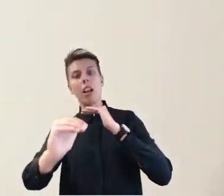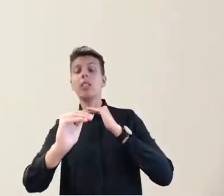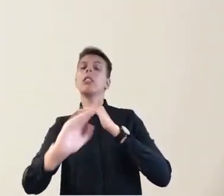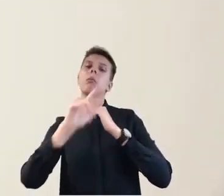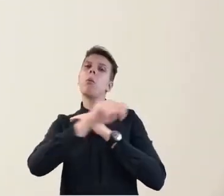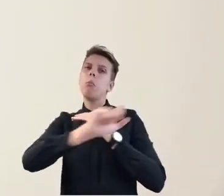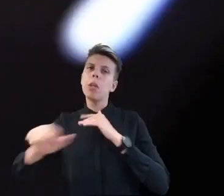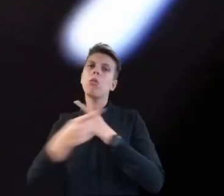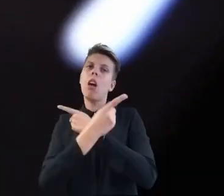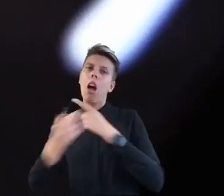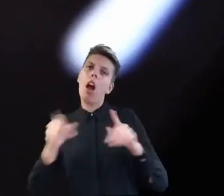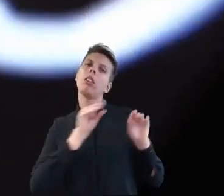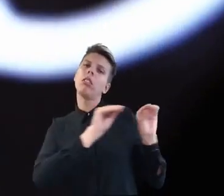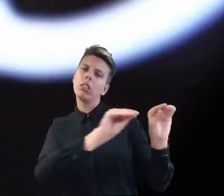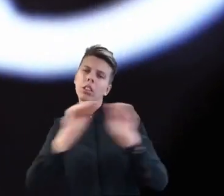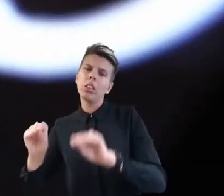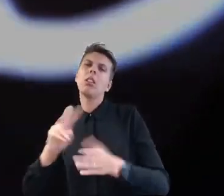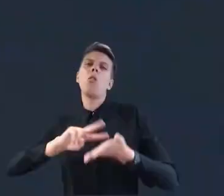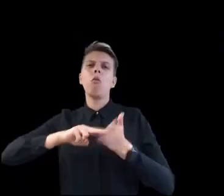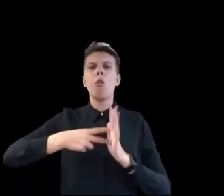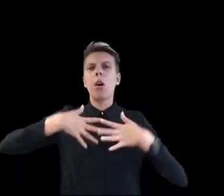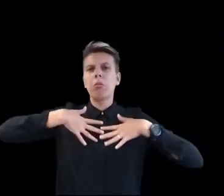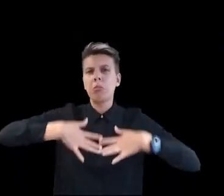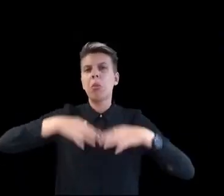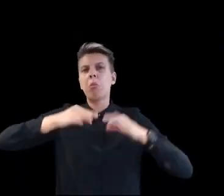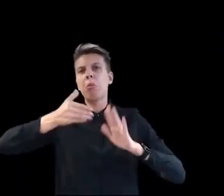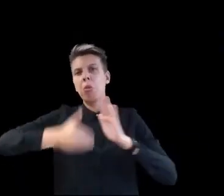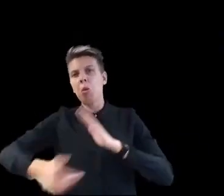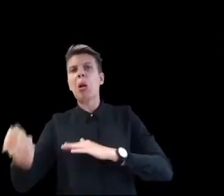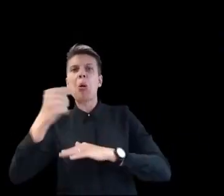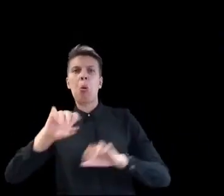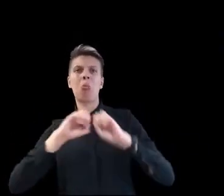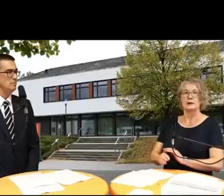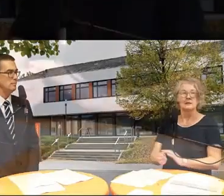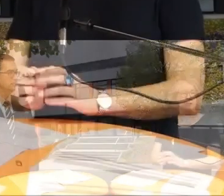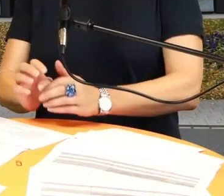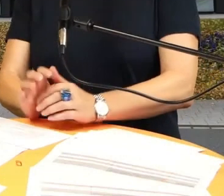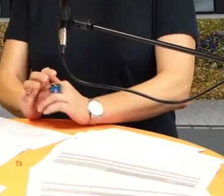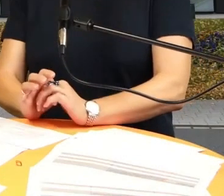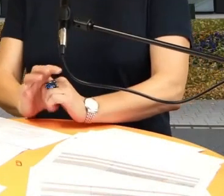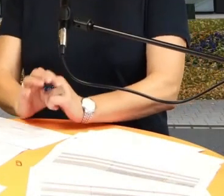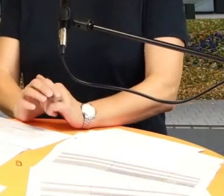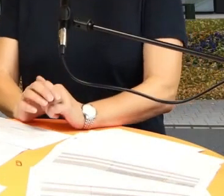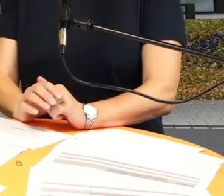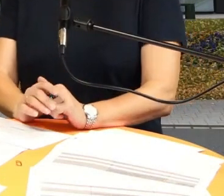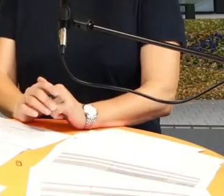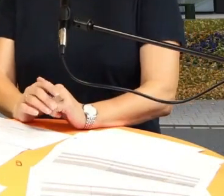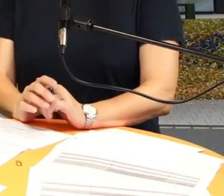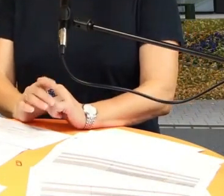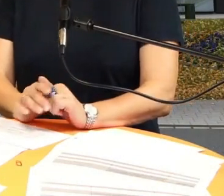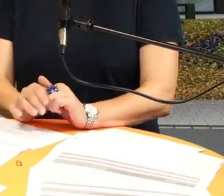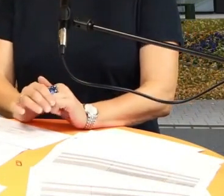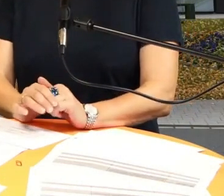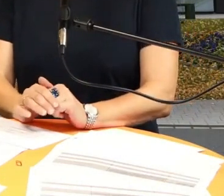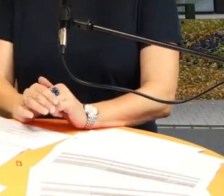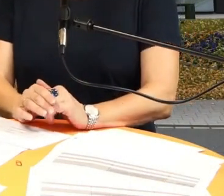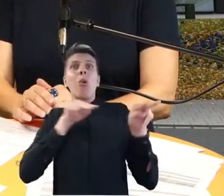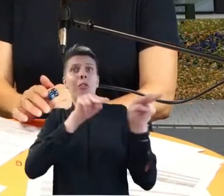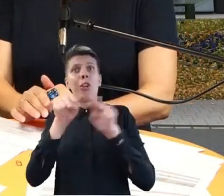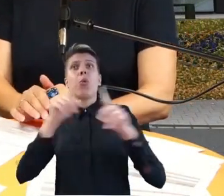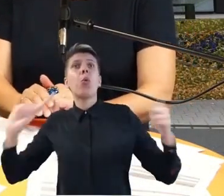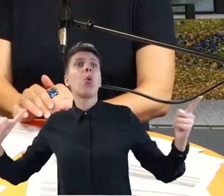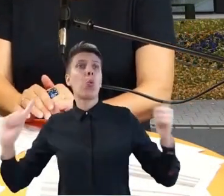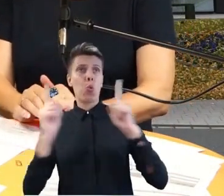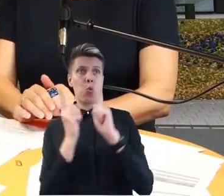krisen und katastrophen vor auch bundesweit ja das war jetzt ein kleiner einblick